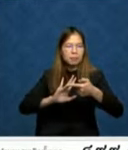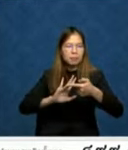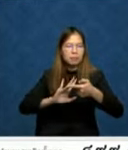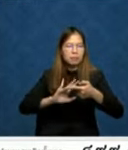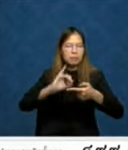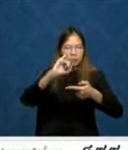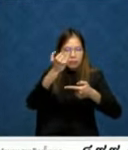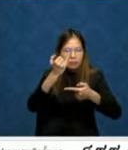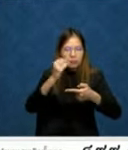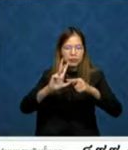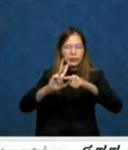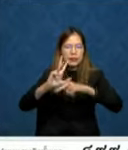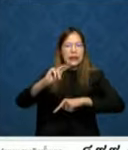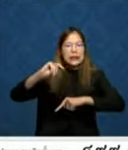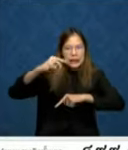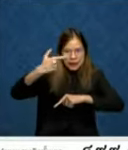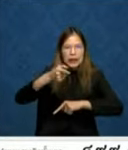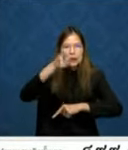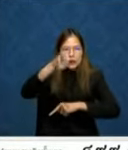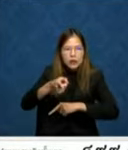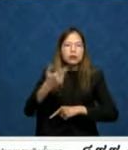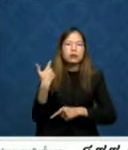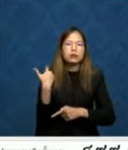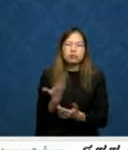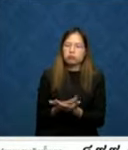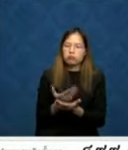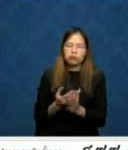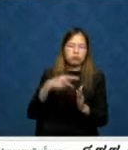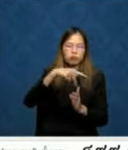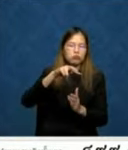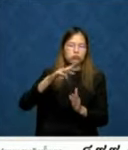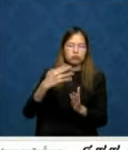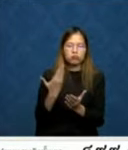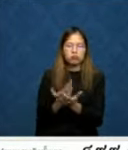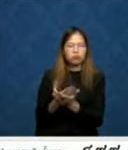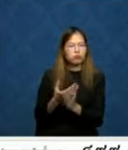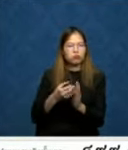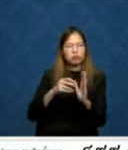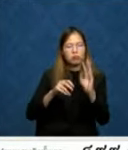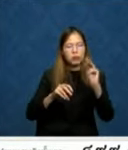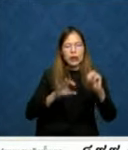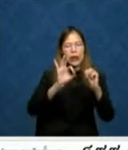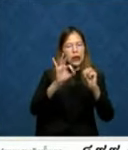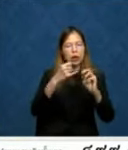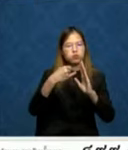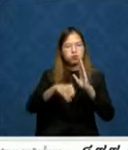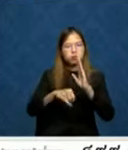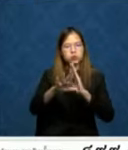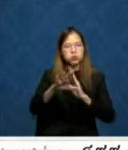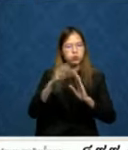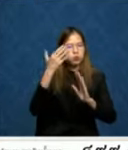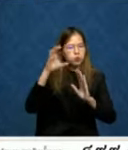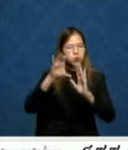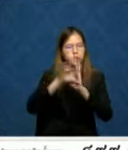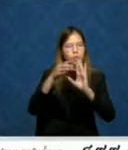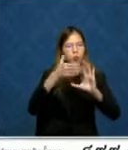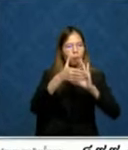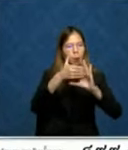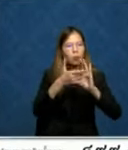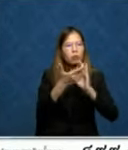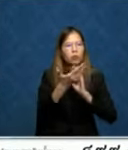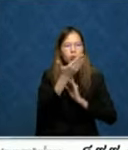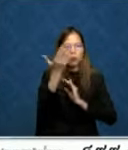จากนี้นะครับโครงการนี้อาจจะผิดพรบ.เงินตรามาตรา9ดังที่ผมเคยอภิปรายวาระหนึ่งนะครับขอสไลด์ด้วยนะครับส